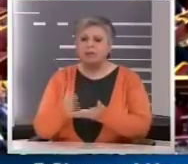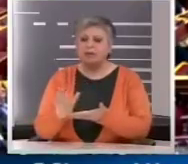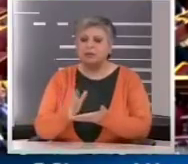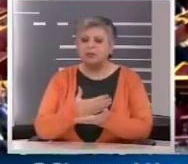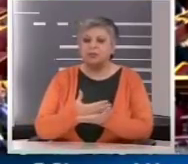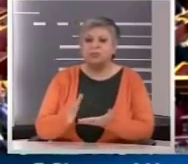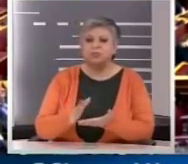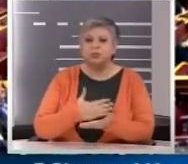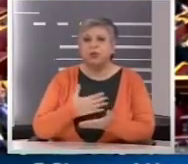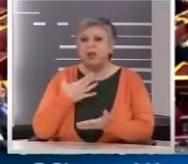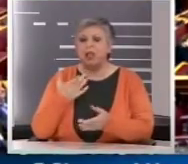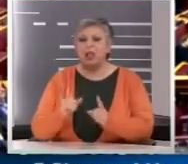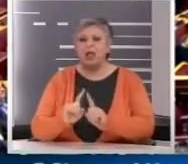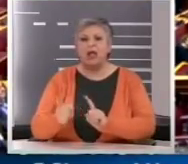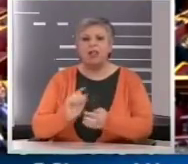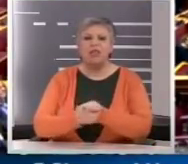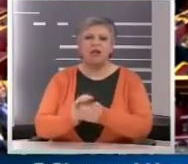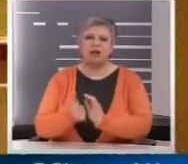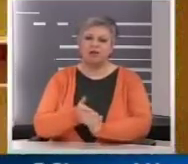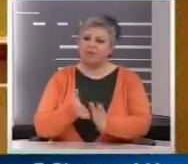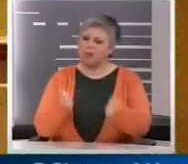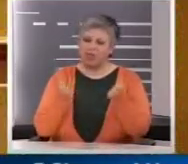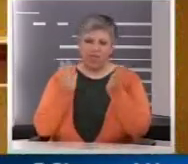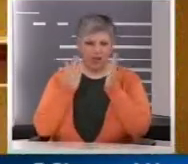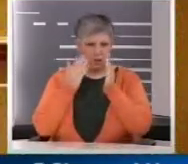προσωπικές στρατηγικές. Λοιπόν,